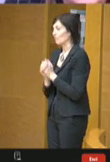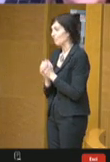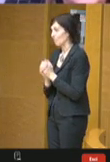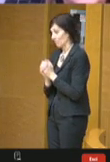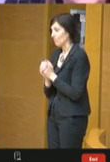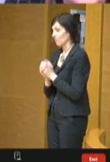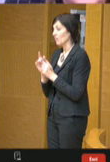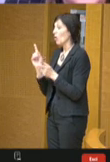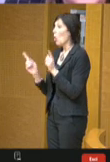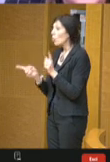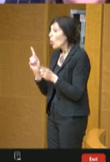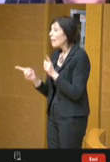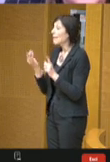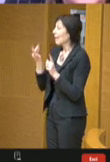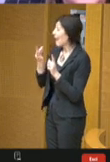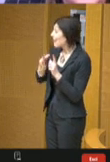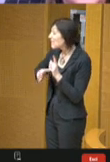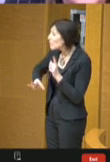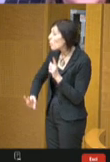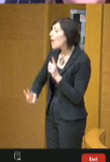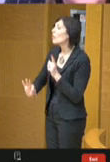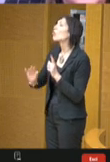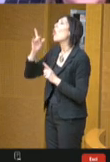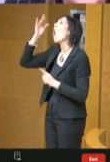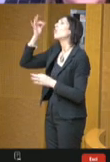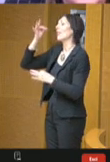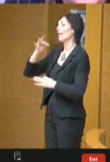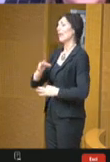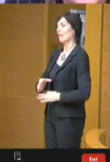politica del rispetto e della dignità.